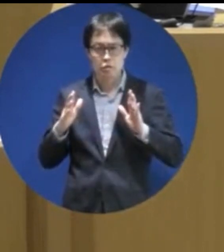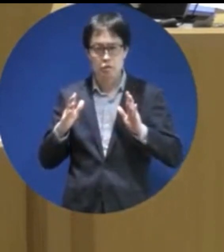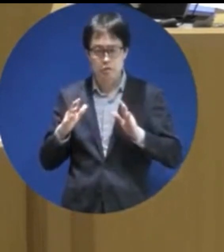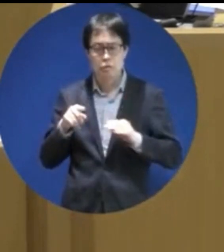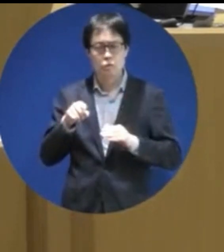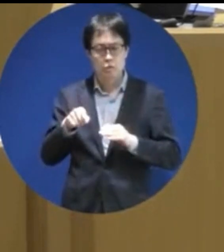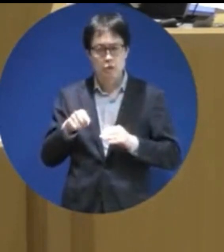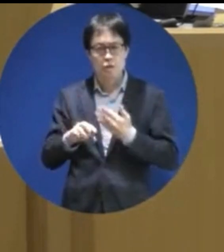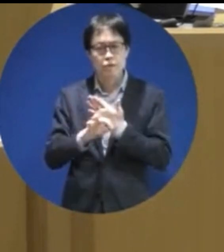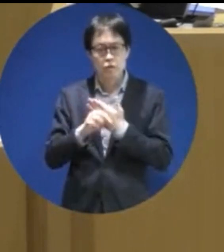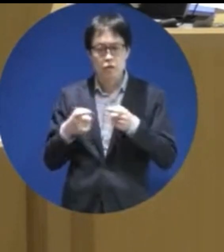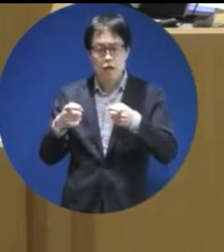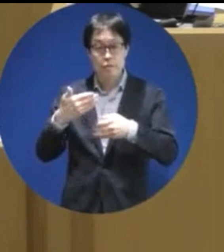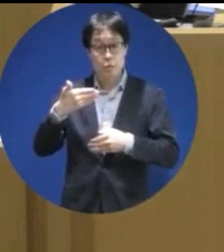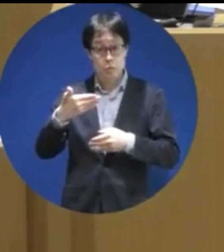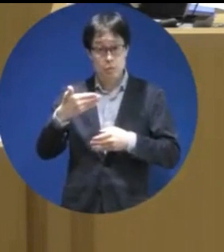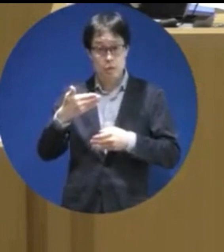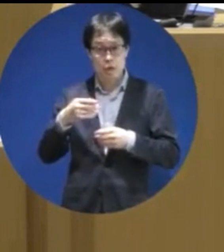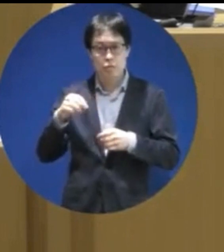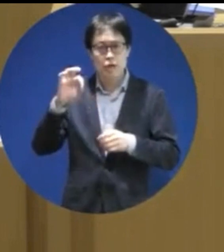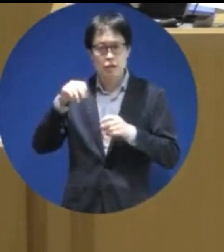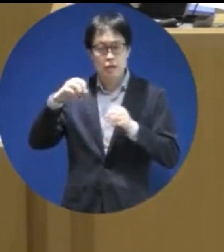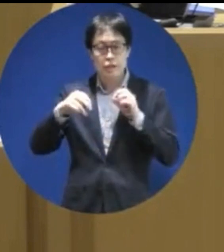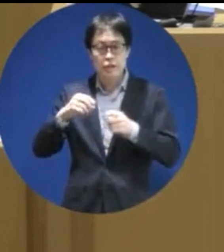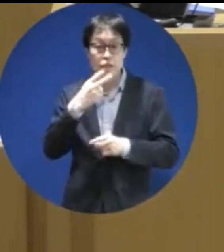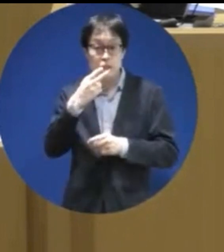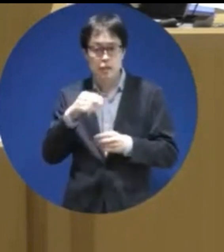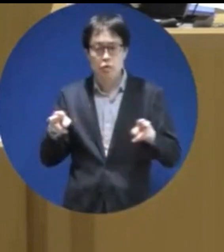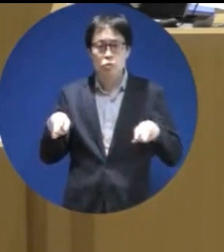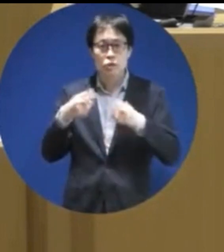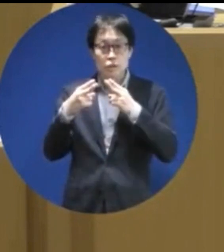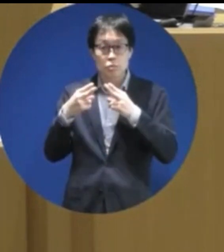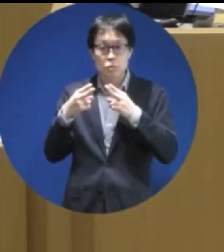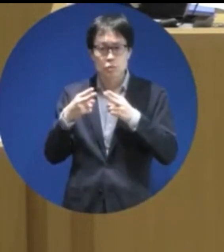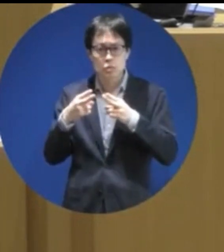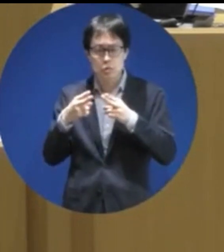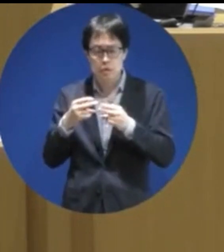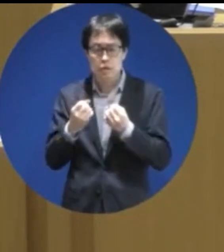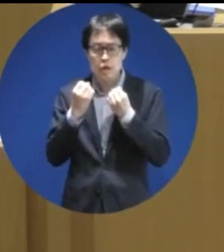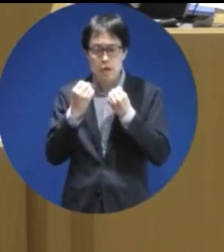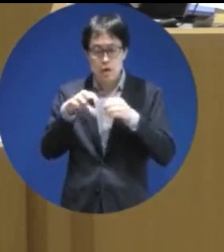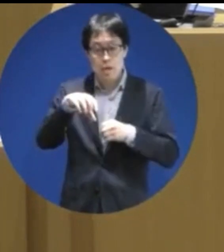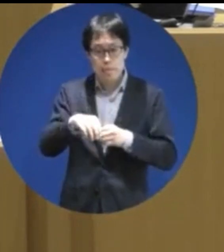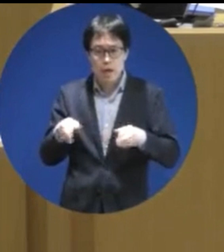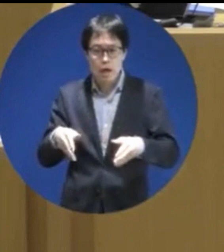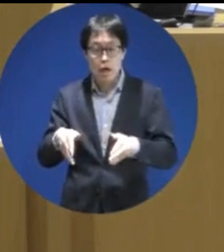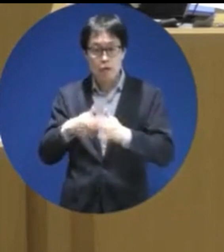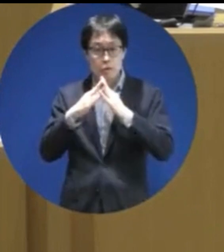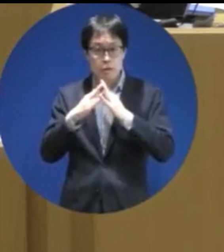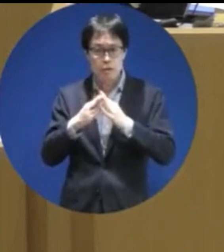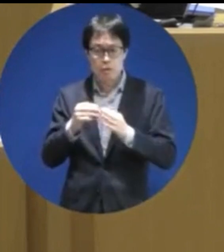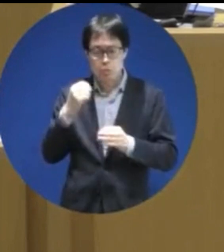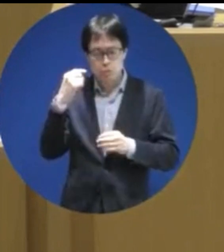煙所に関して、例えば港区では電子タバコ専用の屋外の密閉型ではない喫煙所が新しく作られて好評なようでした。